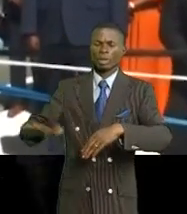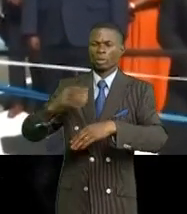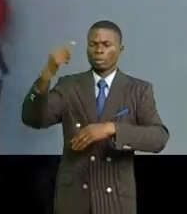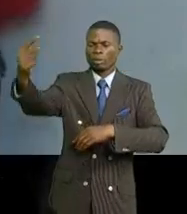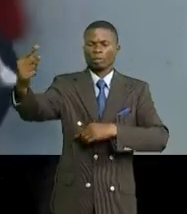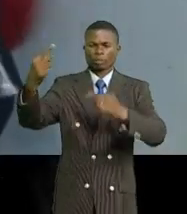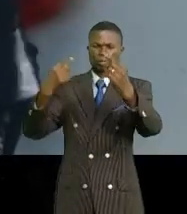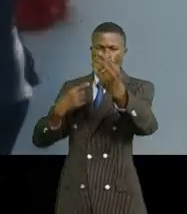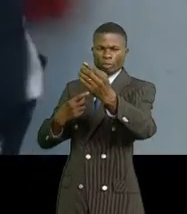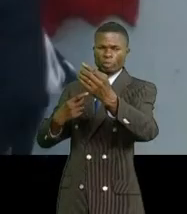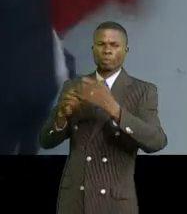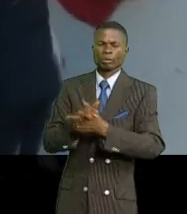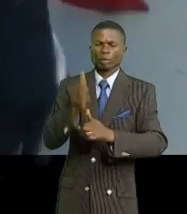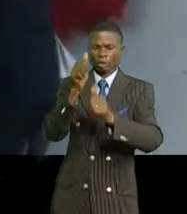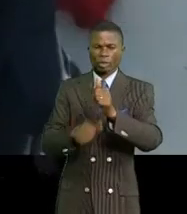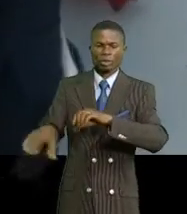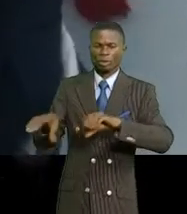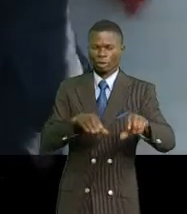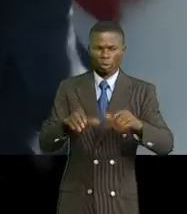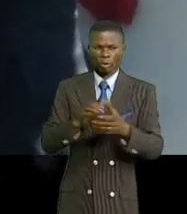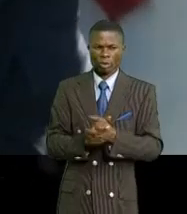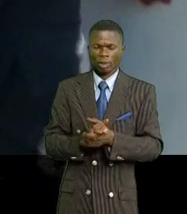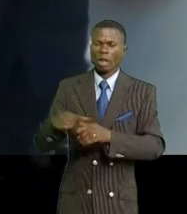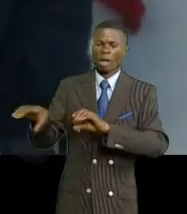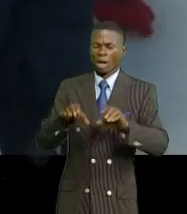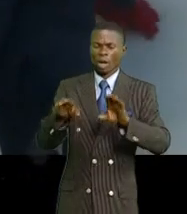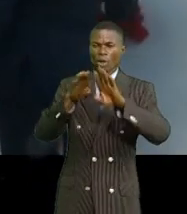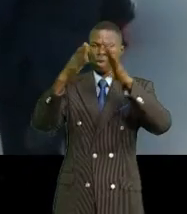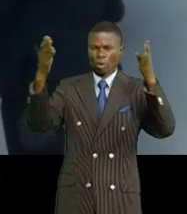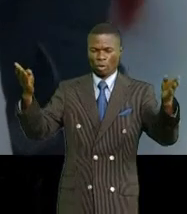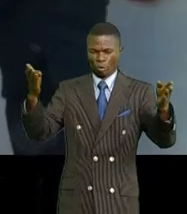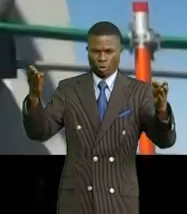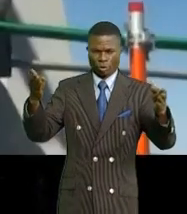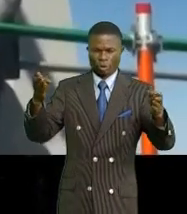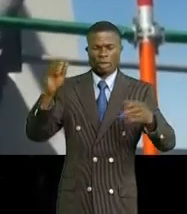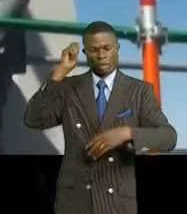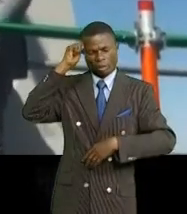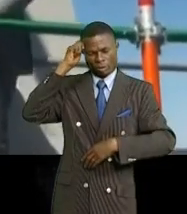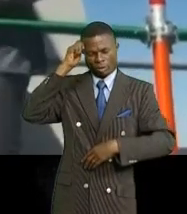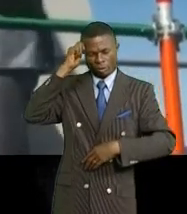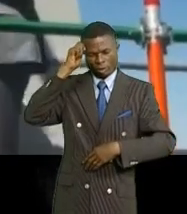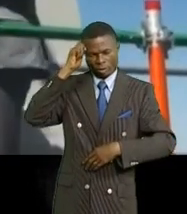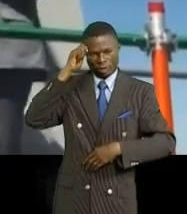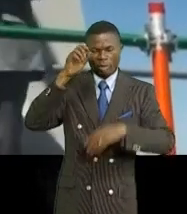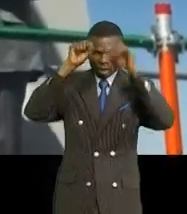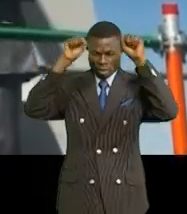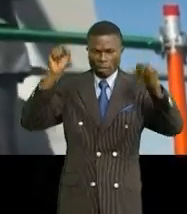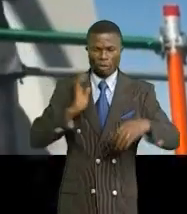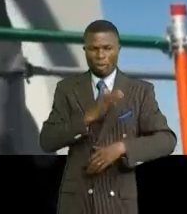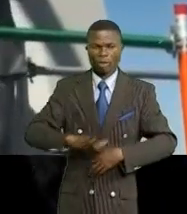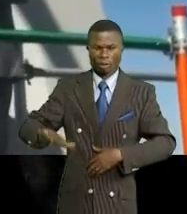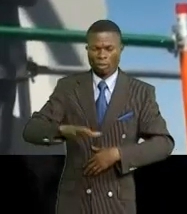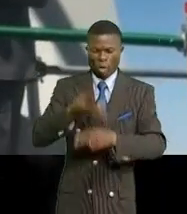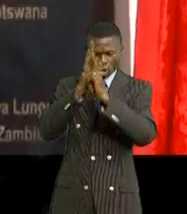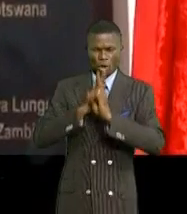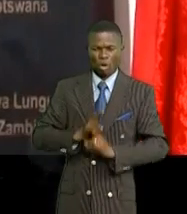la Zambie. À chaque occasion, il y avait déroulement de la plaque commémorative et le président de la RDC a eu aussi